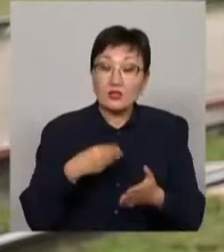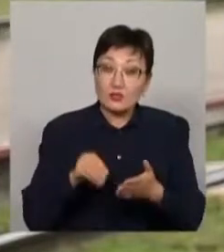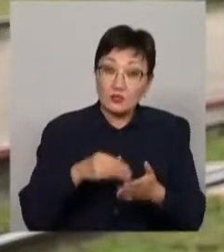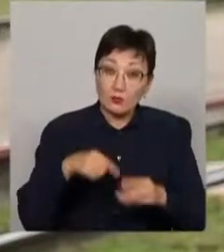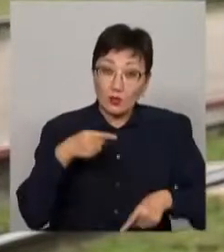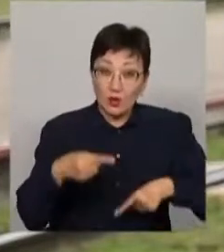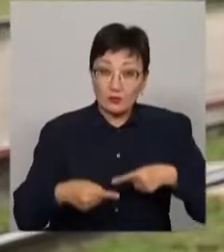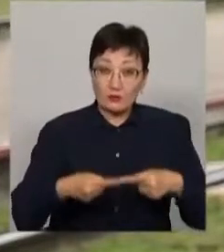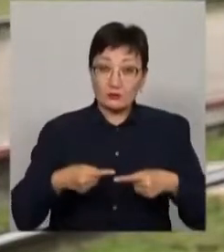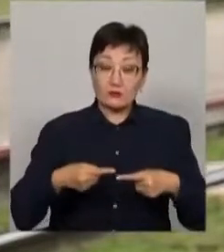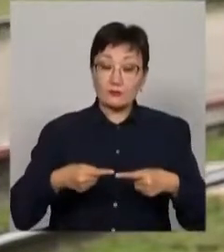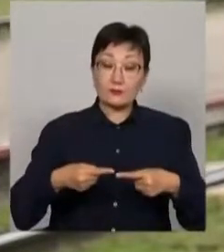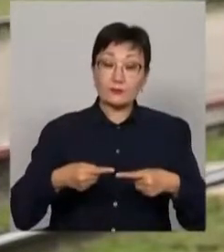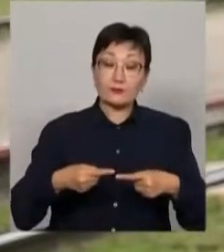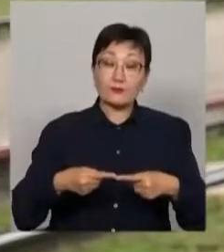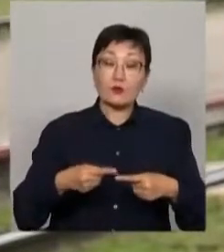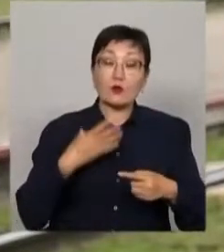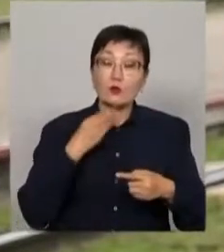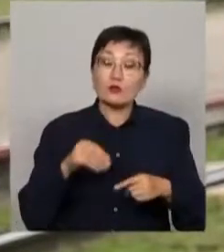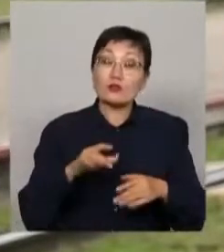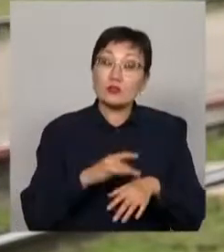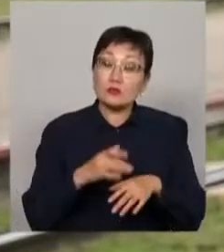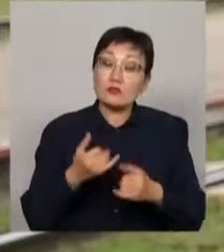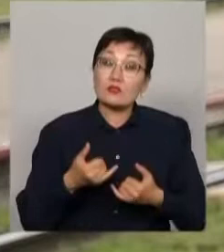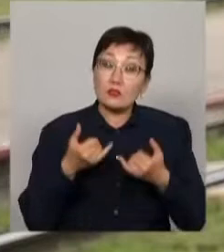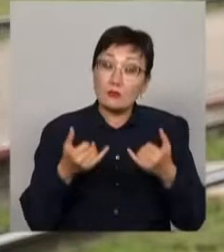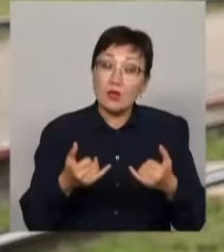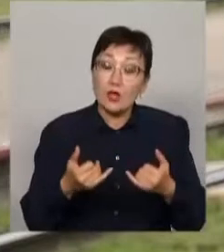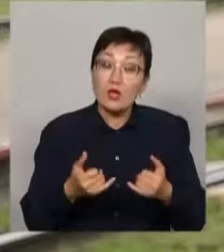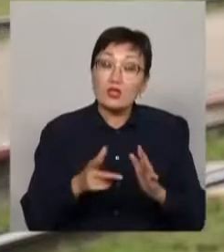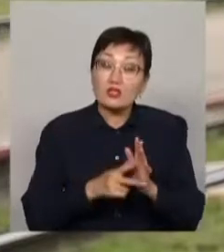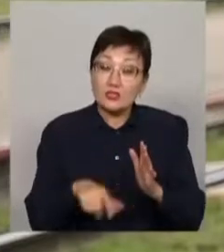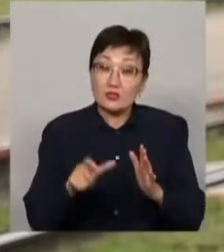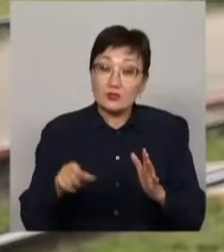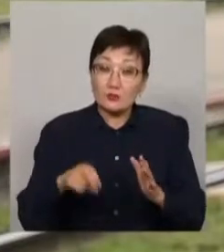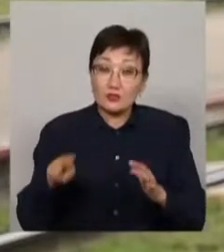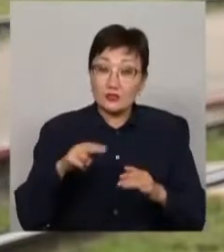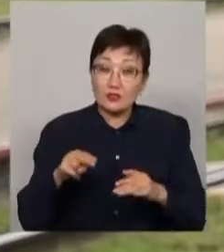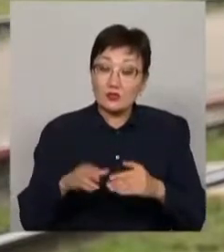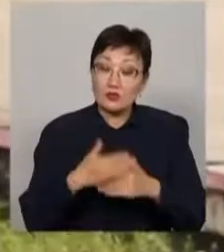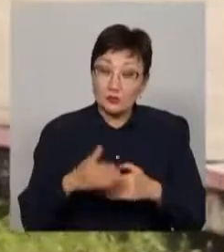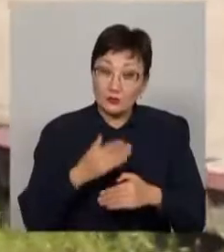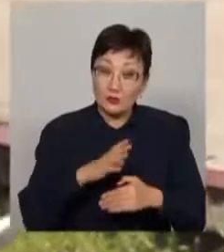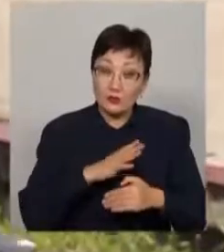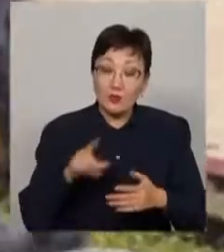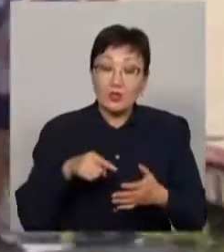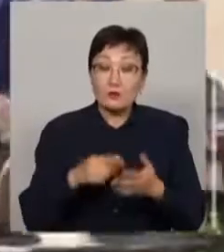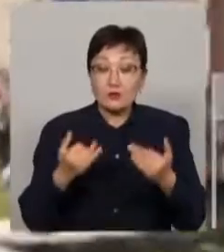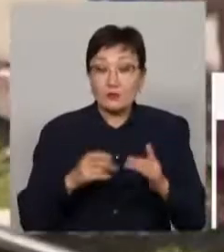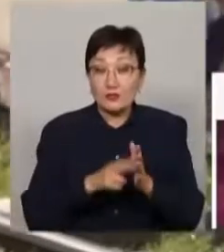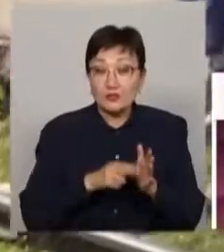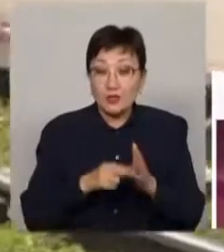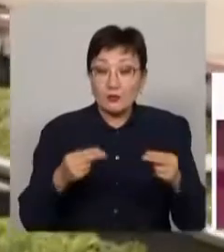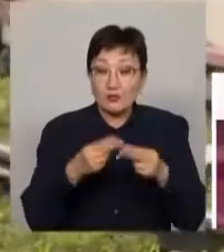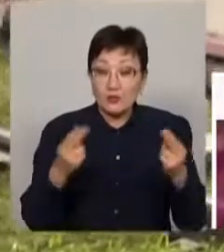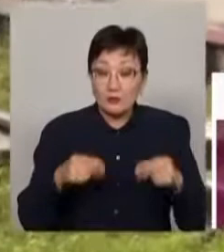бойынша өзінің қызметтерін ұсынған 8 адам әкімшілік жауапкершілікке тартылды. Қалада қазір теміржол